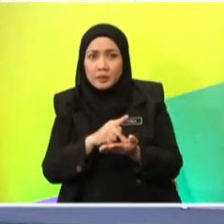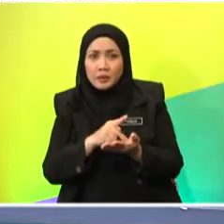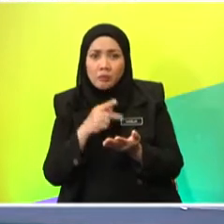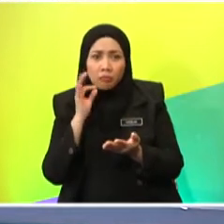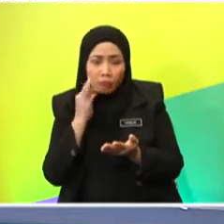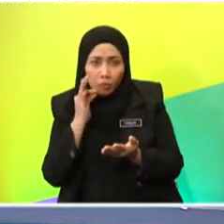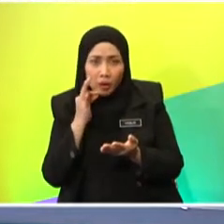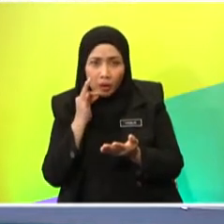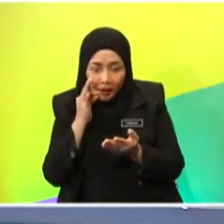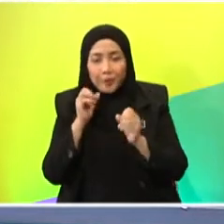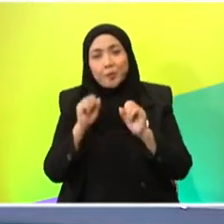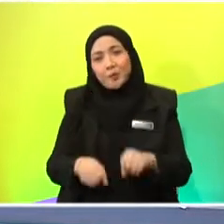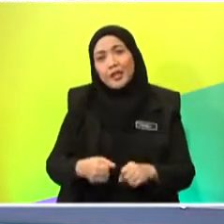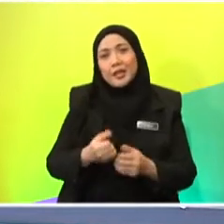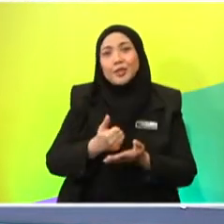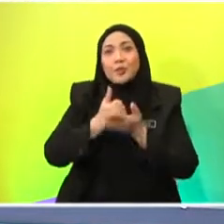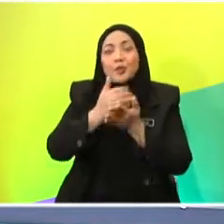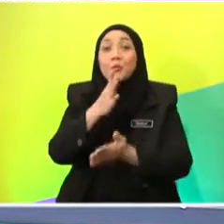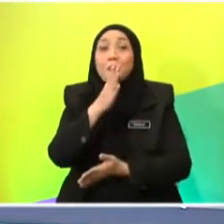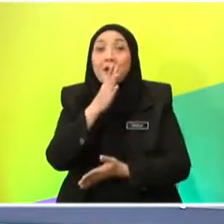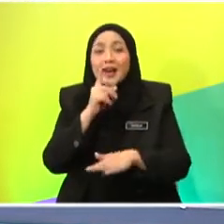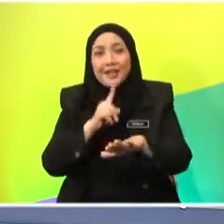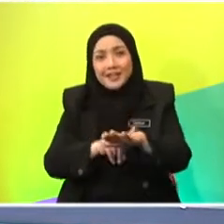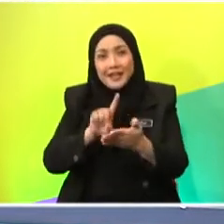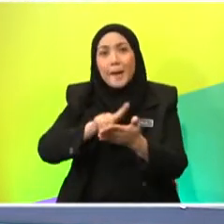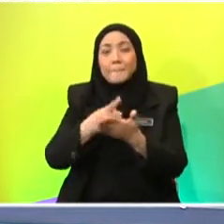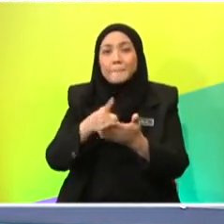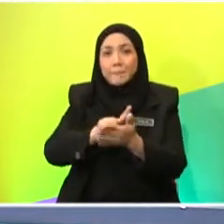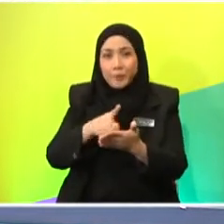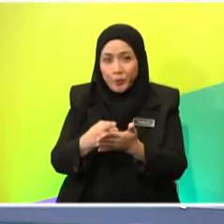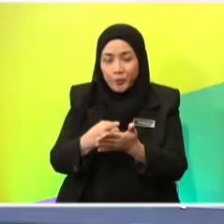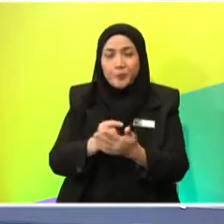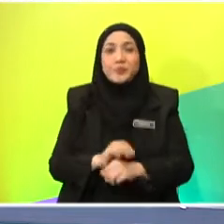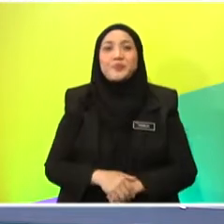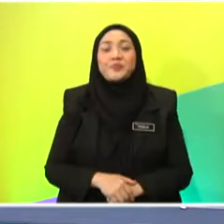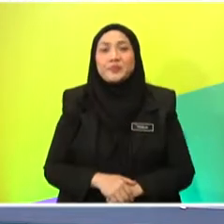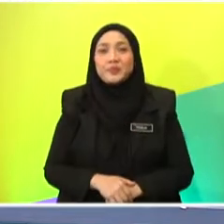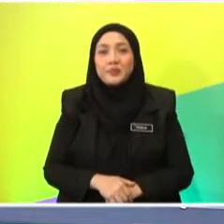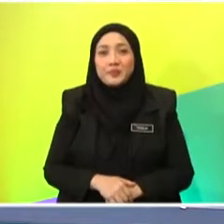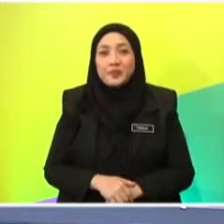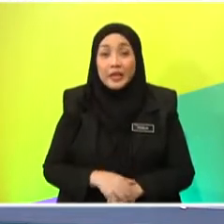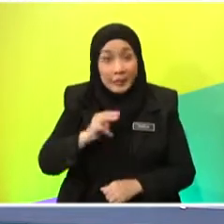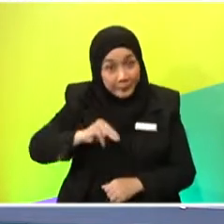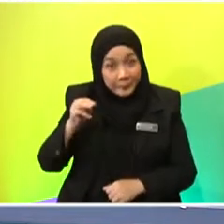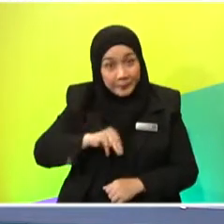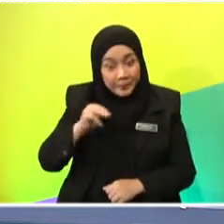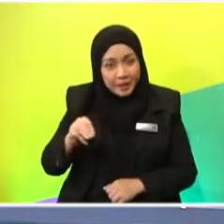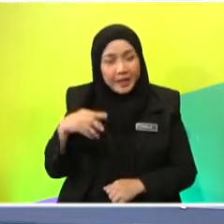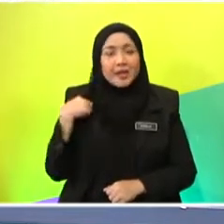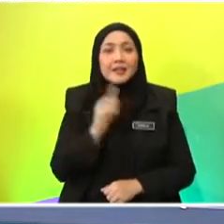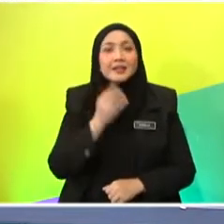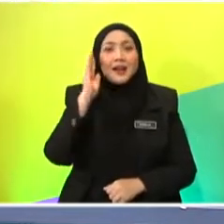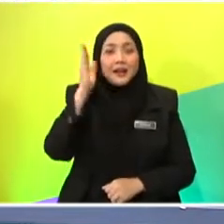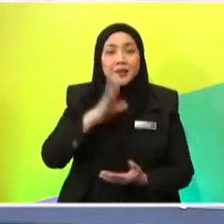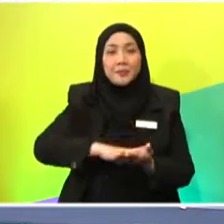kirimkan buah yang ada di dapur nanti baik fungsi ndak tahu lagi apalagi ngakak kita belajar dengan